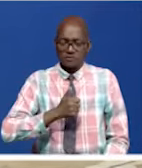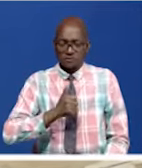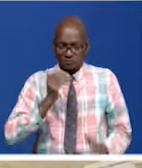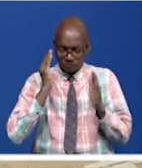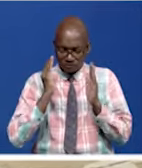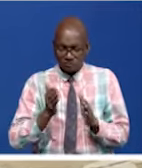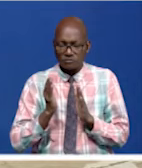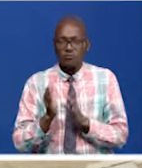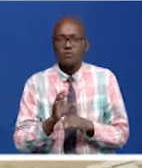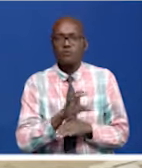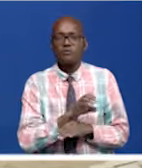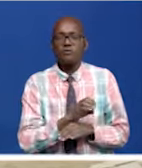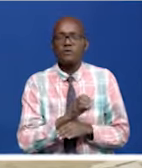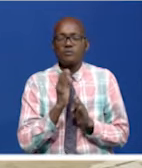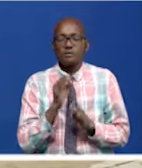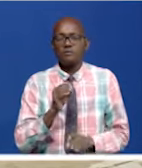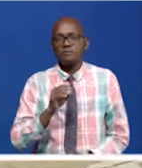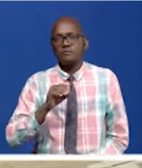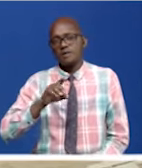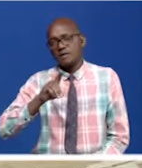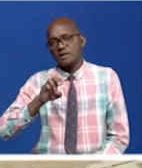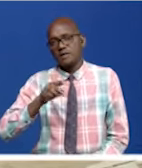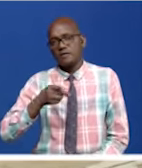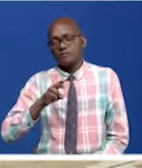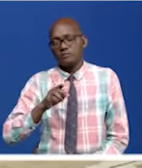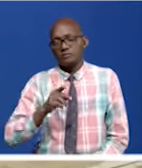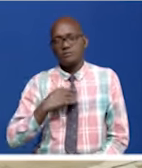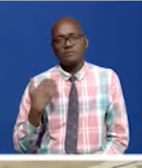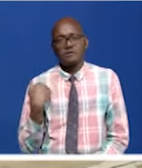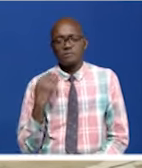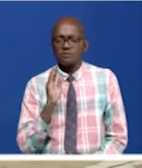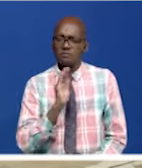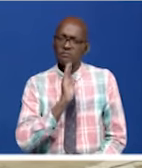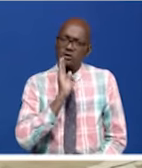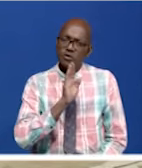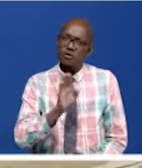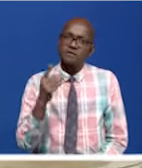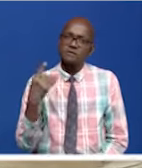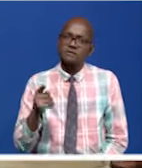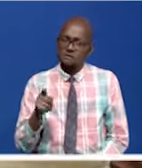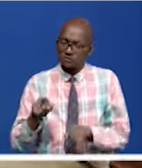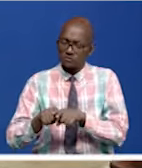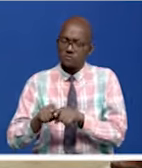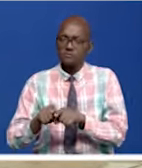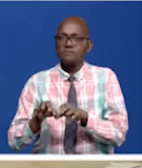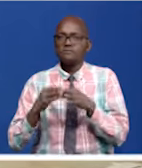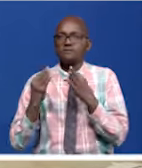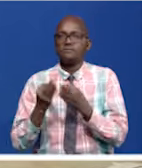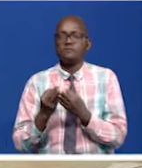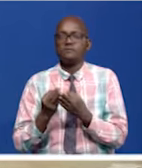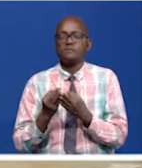mkuu wa mkoa wa singida mheshimiwaadendegu anielekeza kwamba niwape pole sana wapa pole sana ndugu jamaa na marafiki wale wote ambao